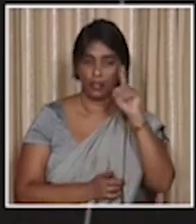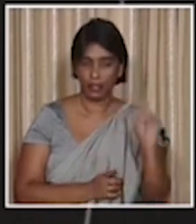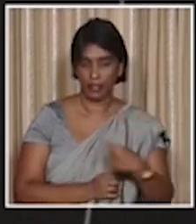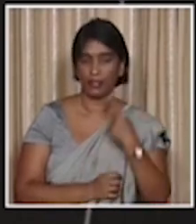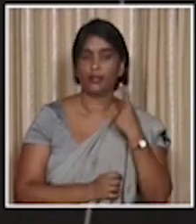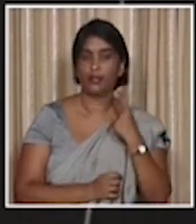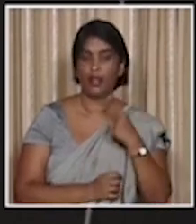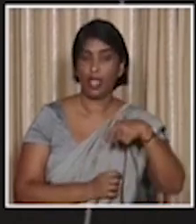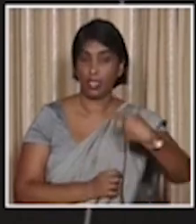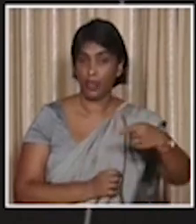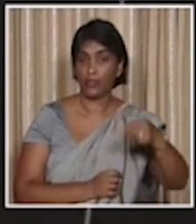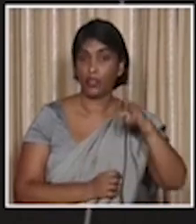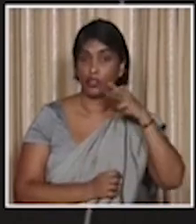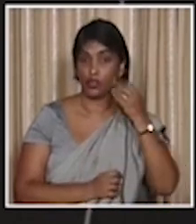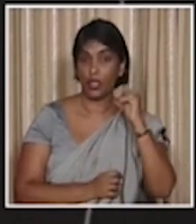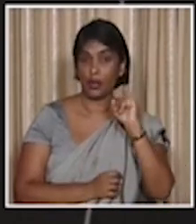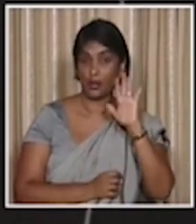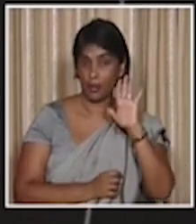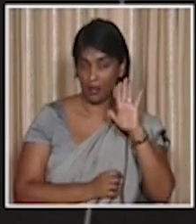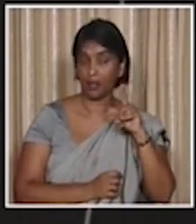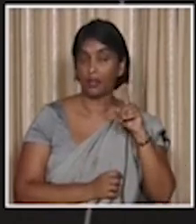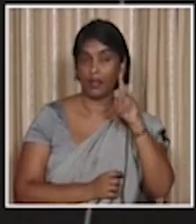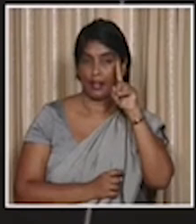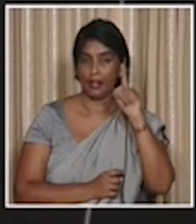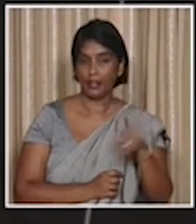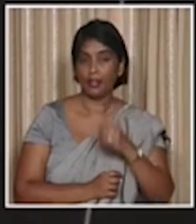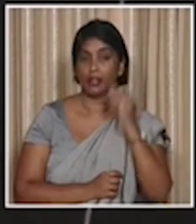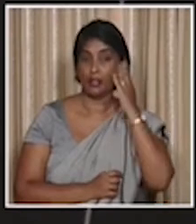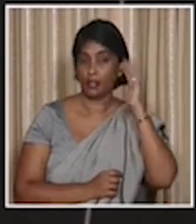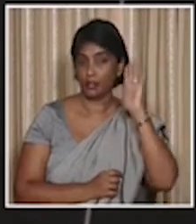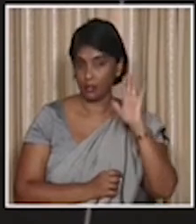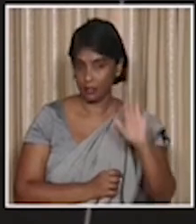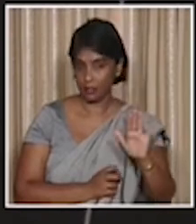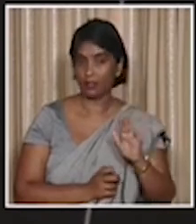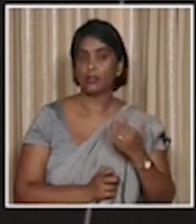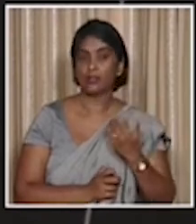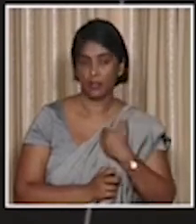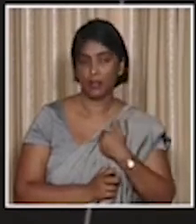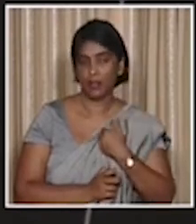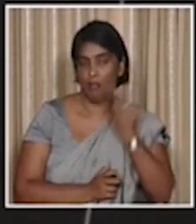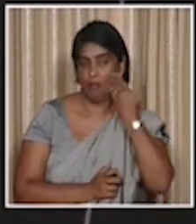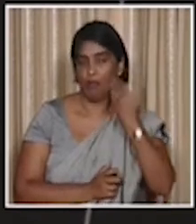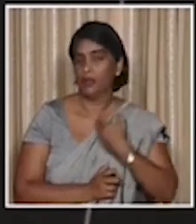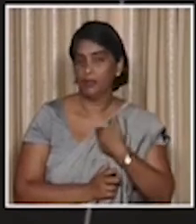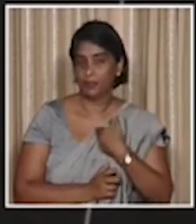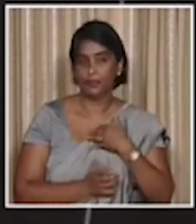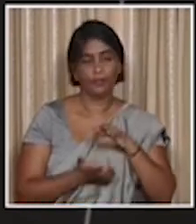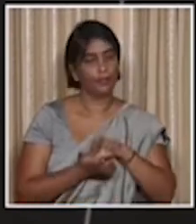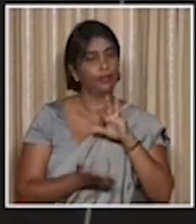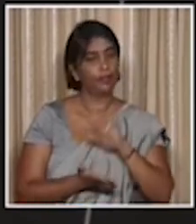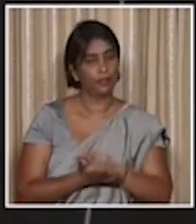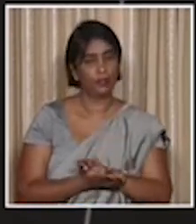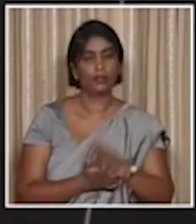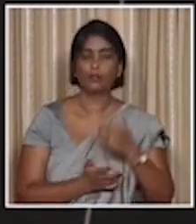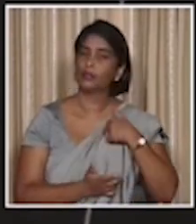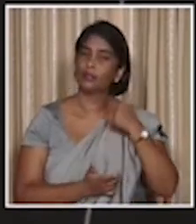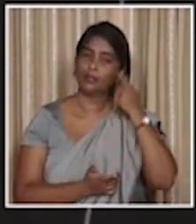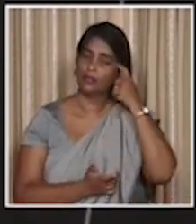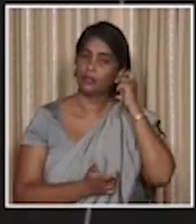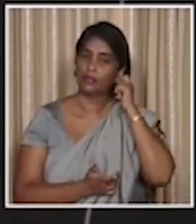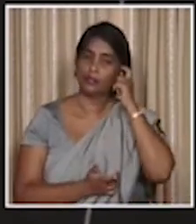Davasak Davas 365 in Eka Dinayak Kantava Venuwen Api Venuwen Wen kerla tienno, mama